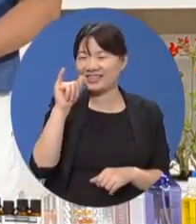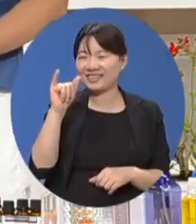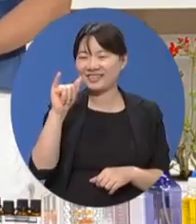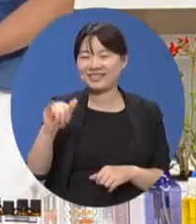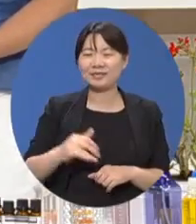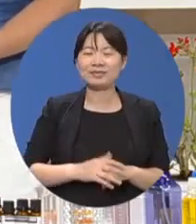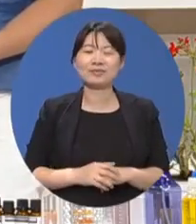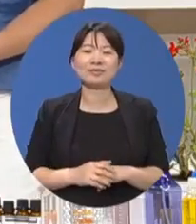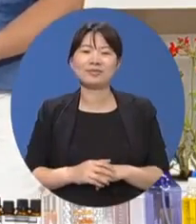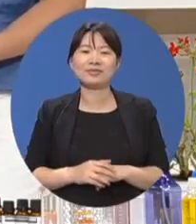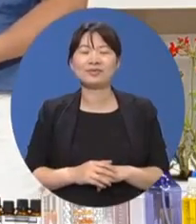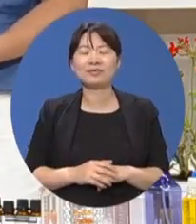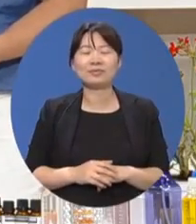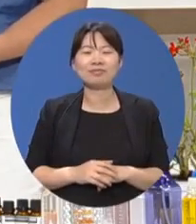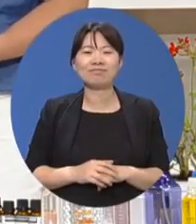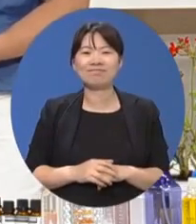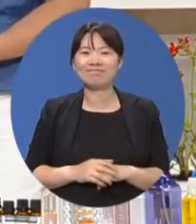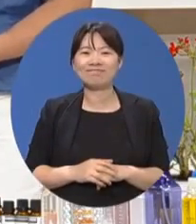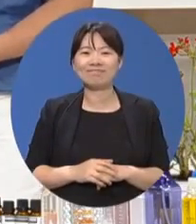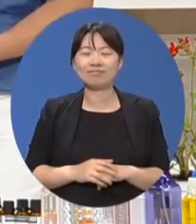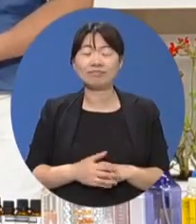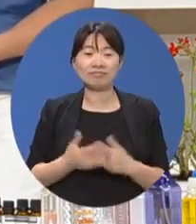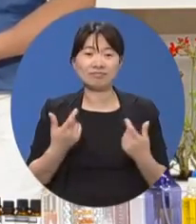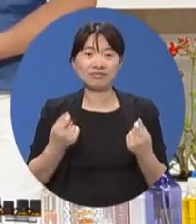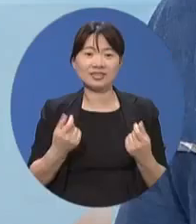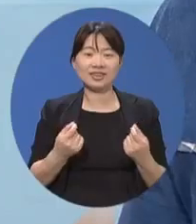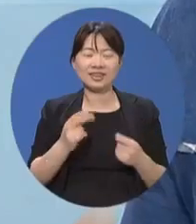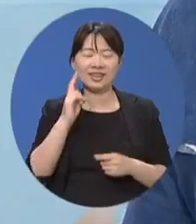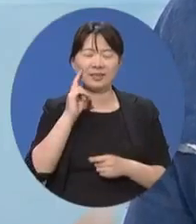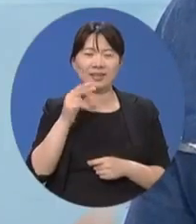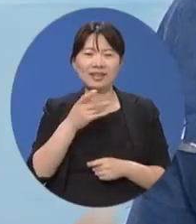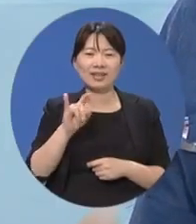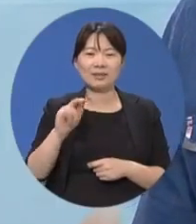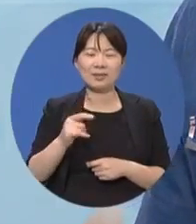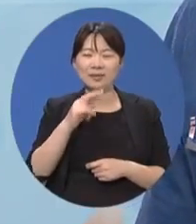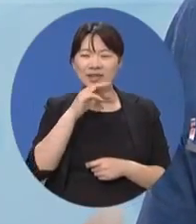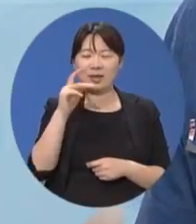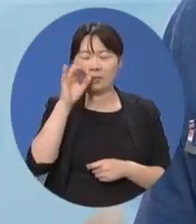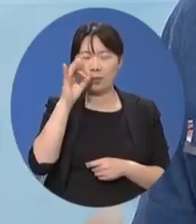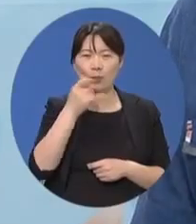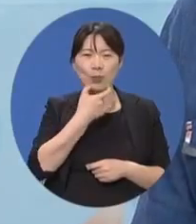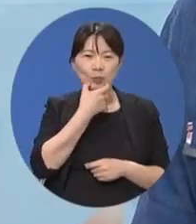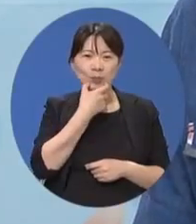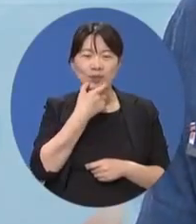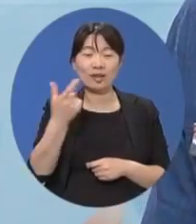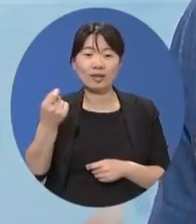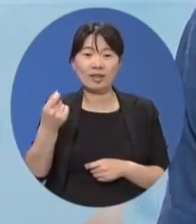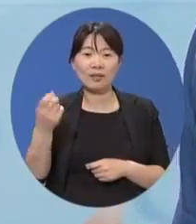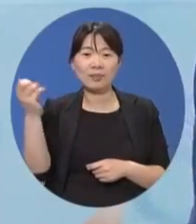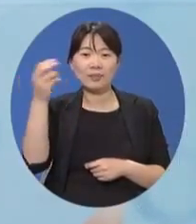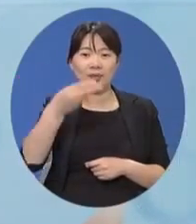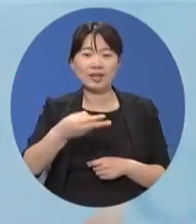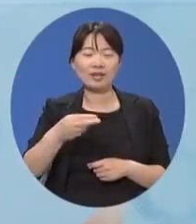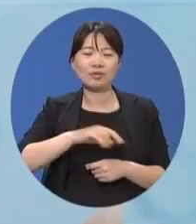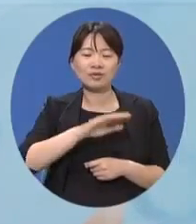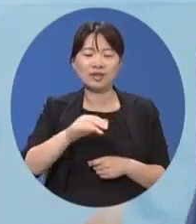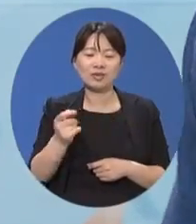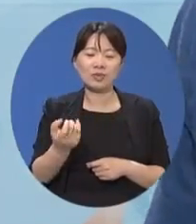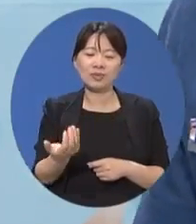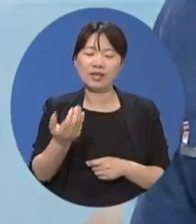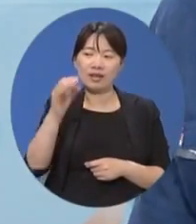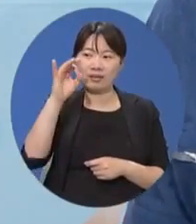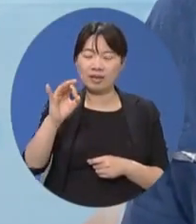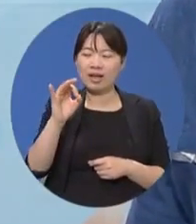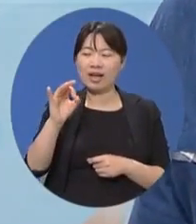굉장히 강한 애물 향이 나는데요 이렇게 심하네 문양도 보기가 굉장히 싫어해요 아 5 우리가 좀전에 봤던